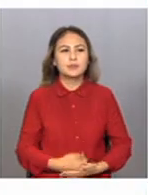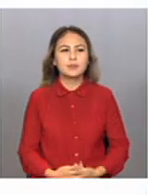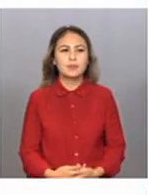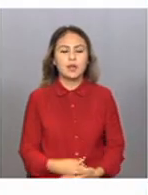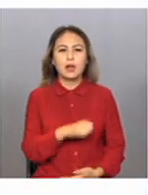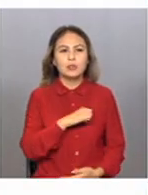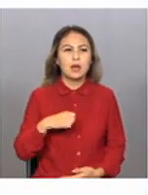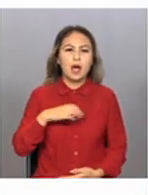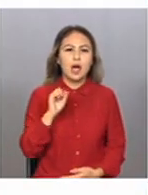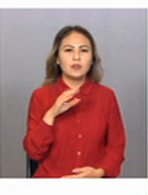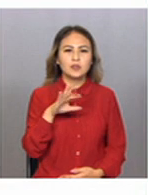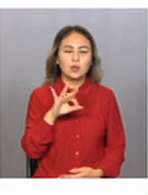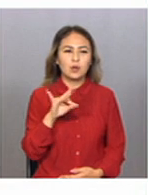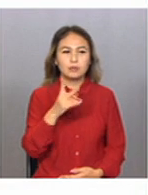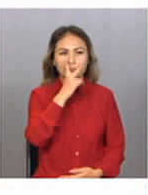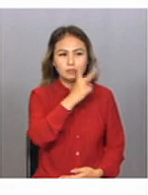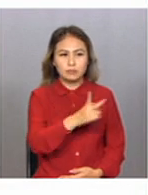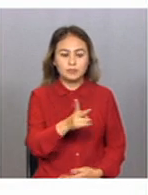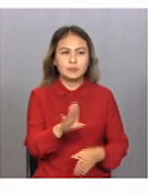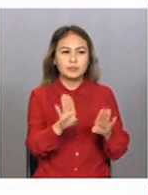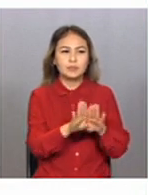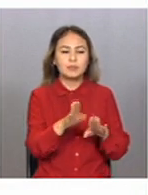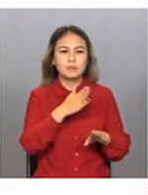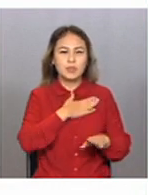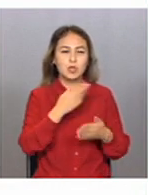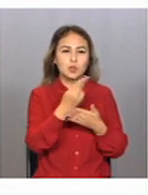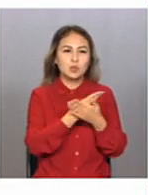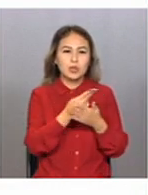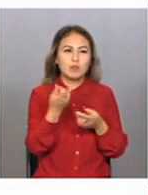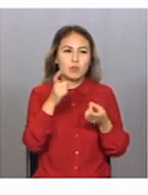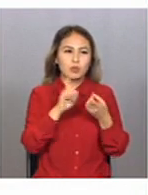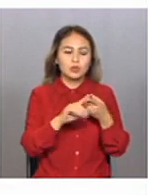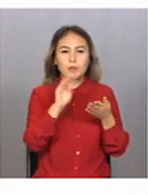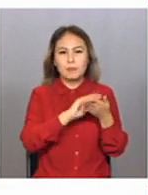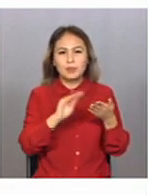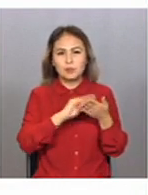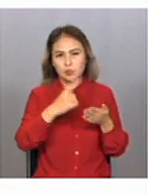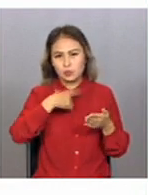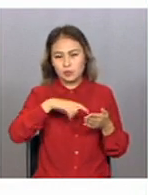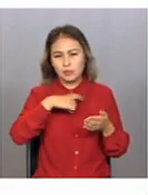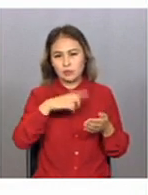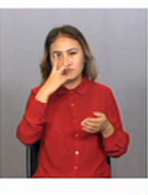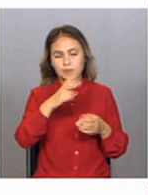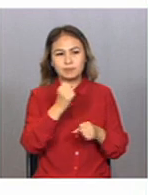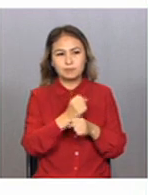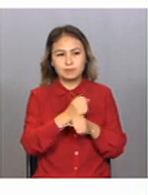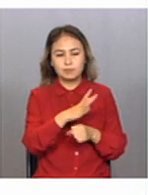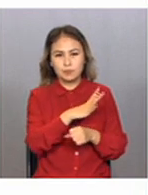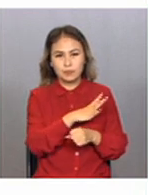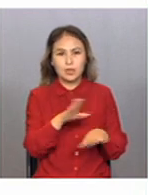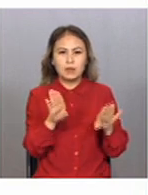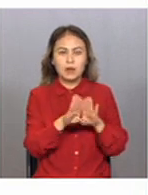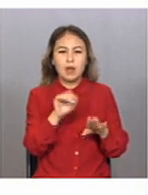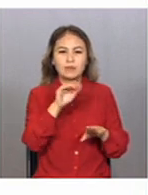Алдымен авторларына тоқталатын болсақ, біз сурет бойынша мәтінді өздеріңмен бірге құрадық. Ендеше